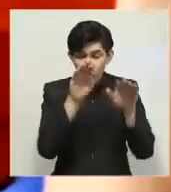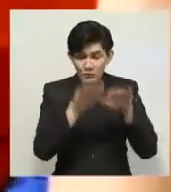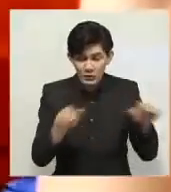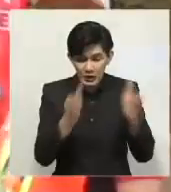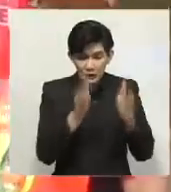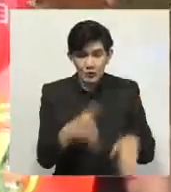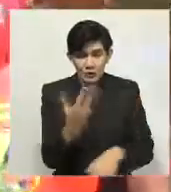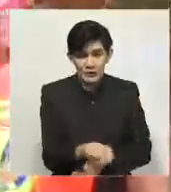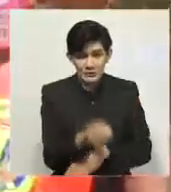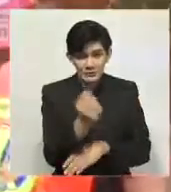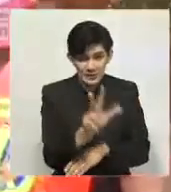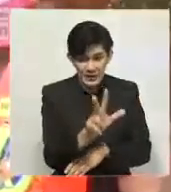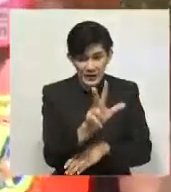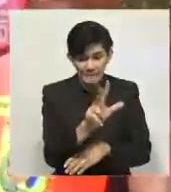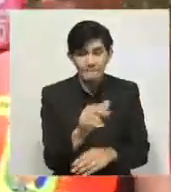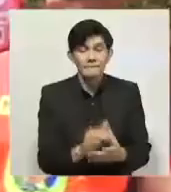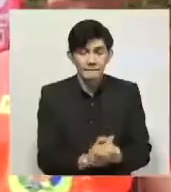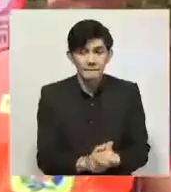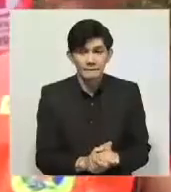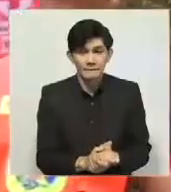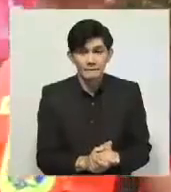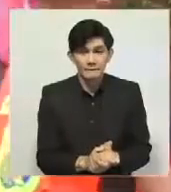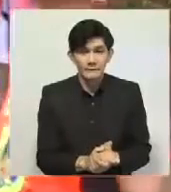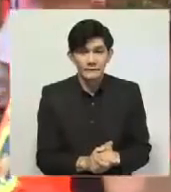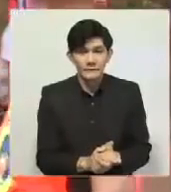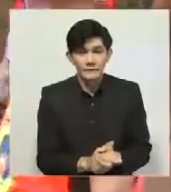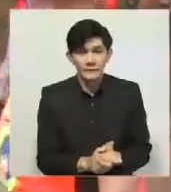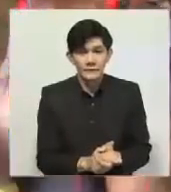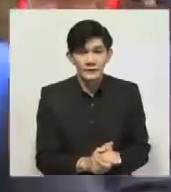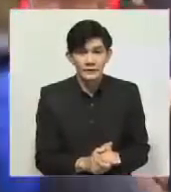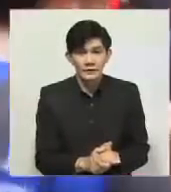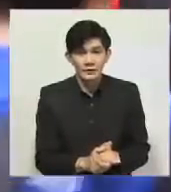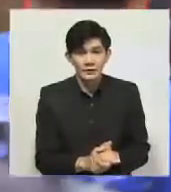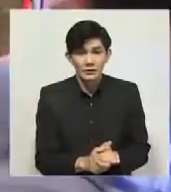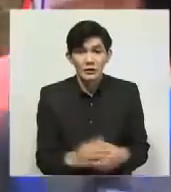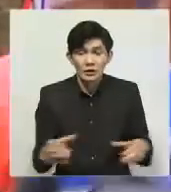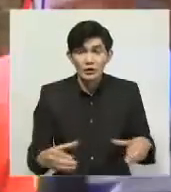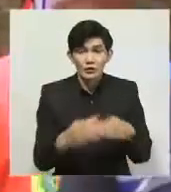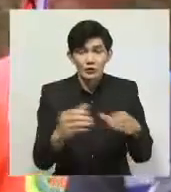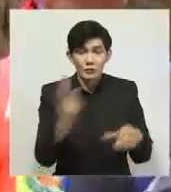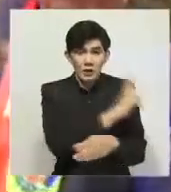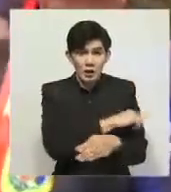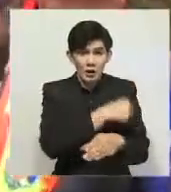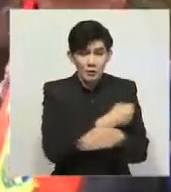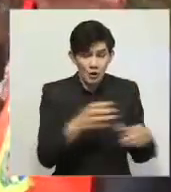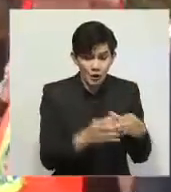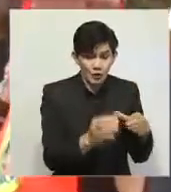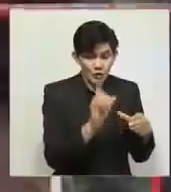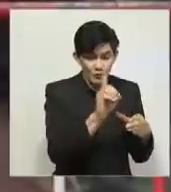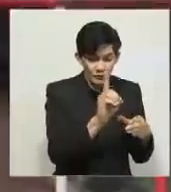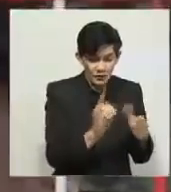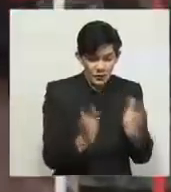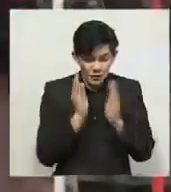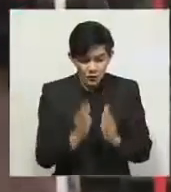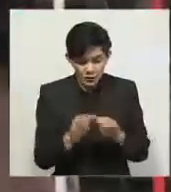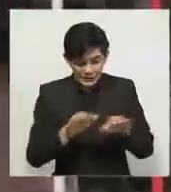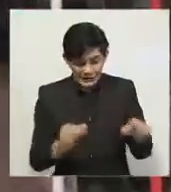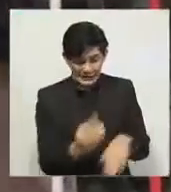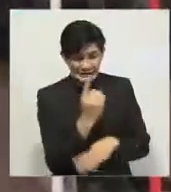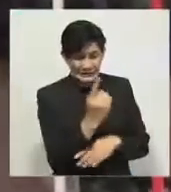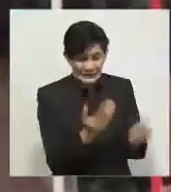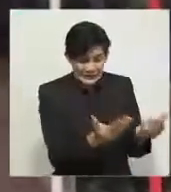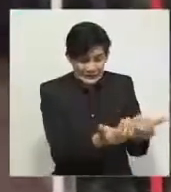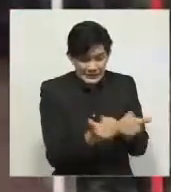ช13คนที่พักหลงติดอยู่ภายในถ้ำหลวงขุนน้ำนางนอนโดยจะมีทีมแพทย์1ทีมต่อเด็ก1คน